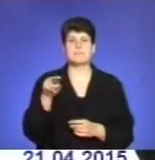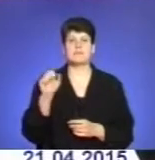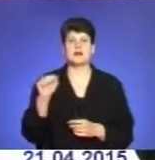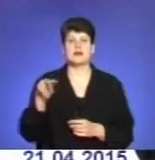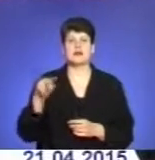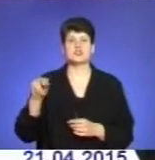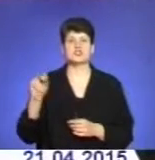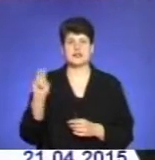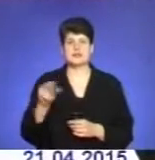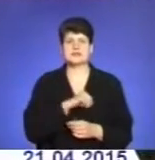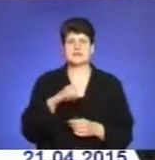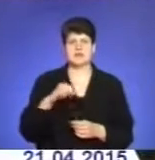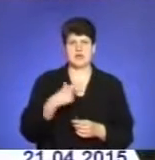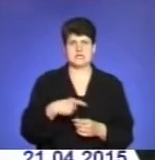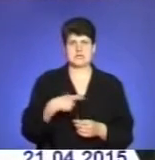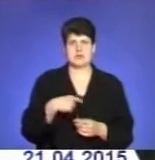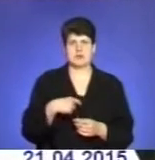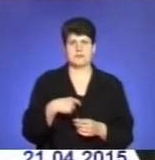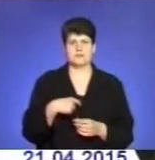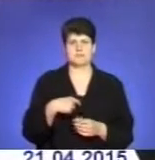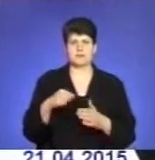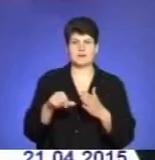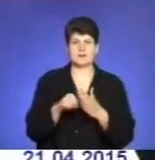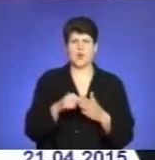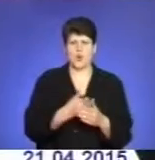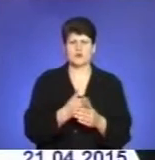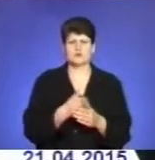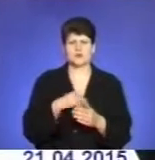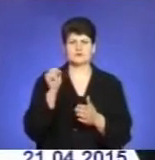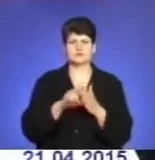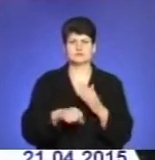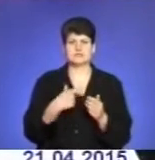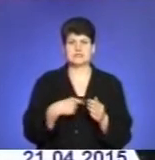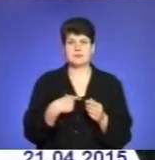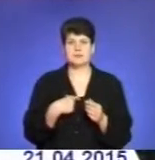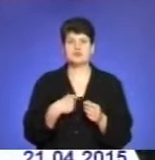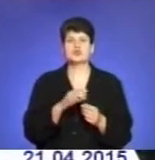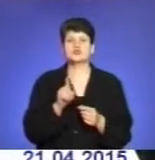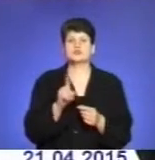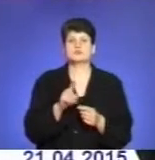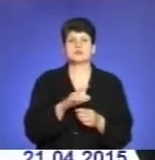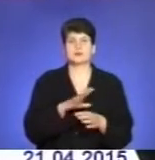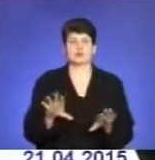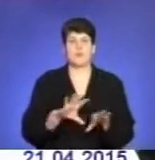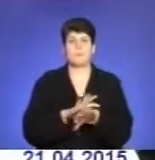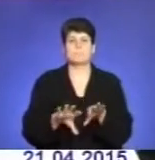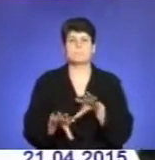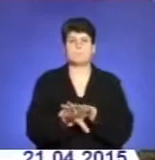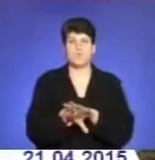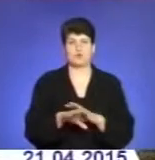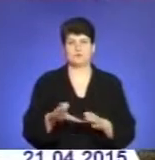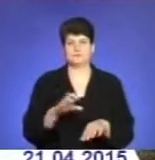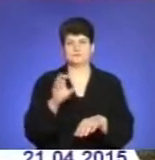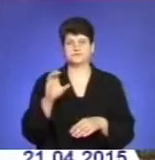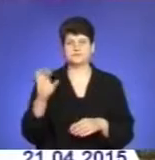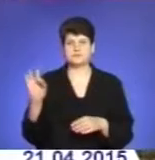себе поранила, щоб вона намагалася закінчити життя самогубством, щоб уникнути полону радянського полону.